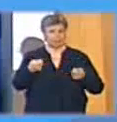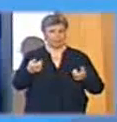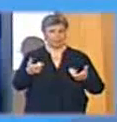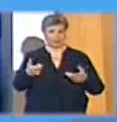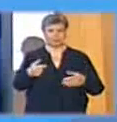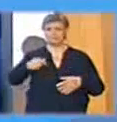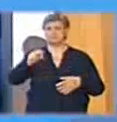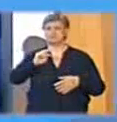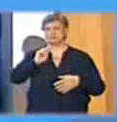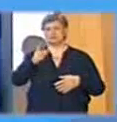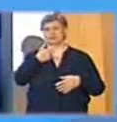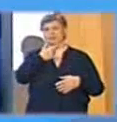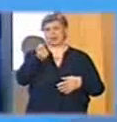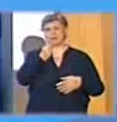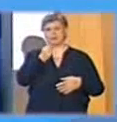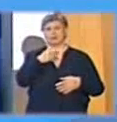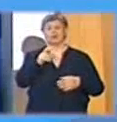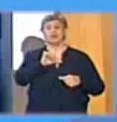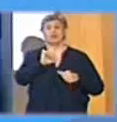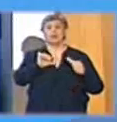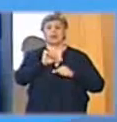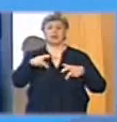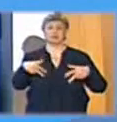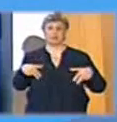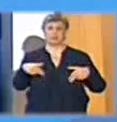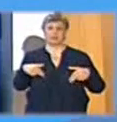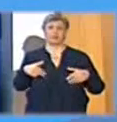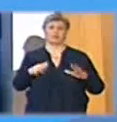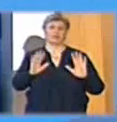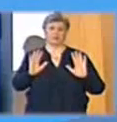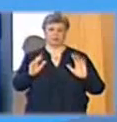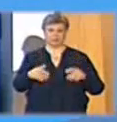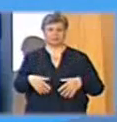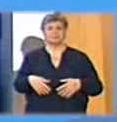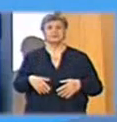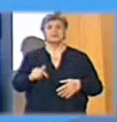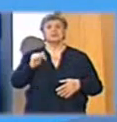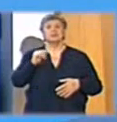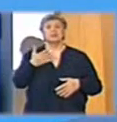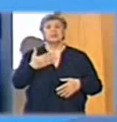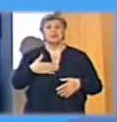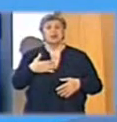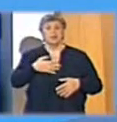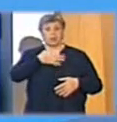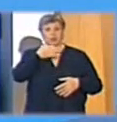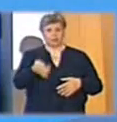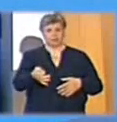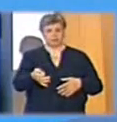ερώτημα. Ο ίδιος η θέση της ελληνικής κυβέρνησης διατυπώθηκε δια